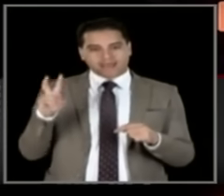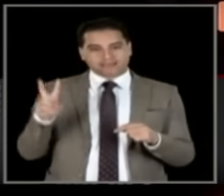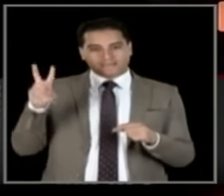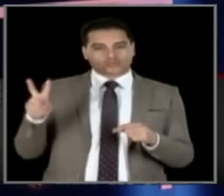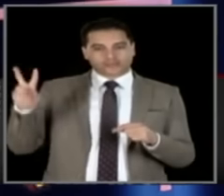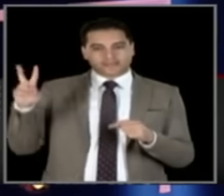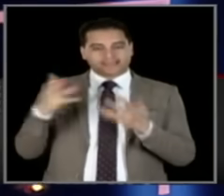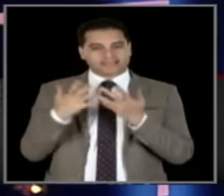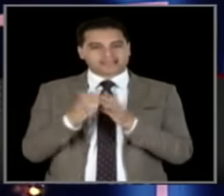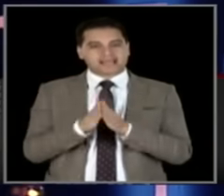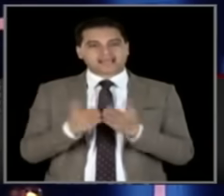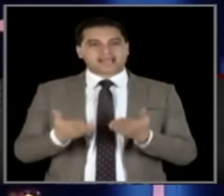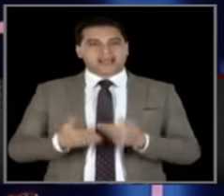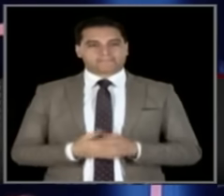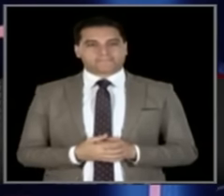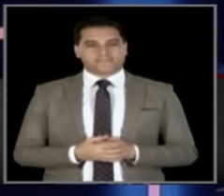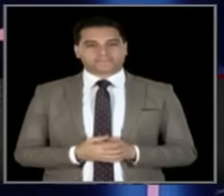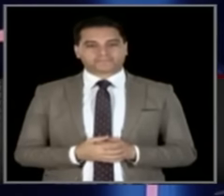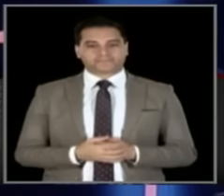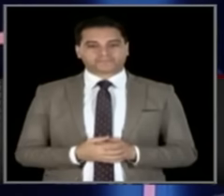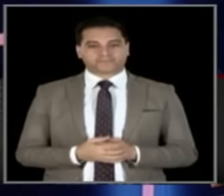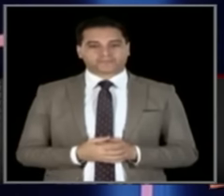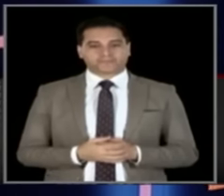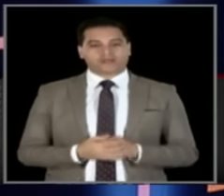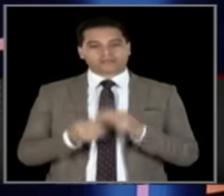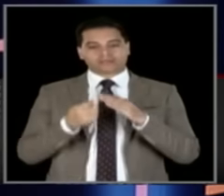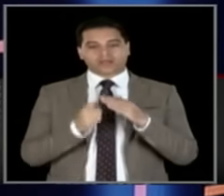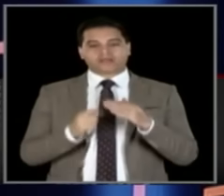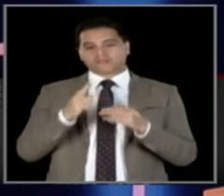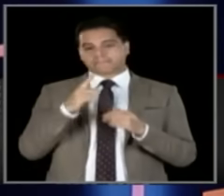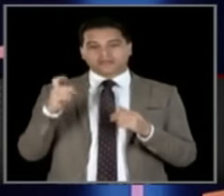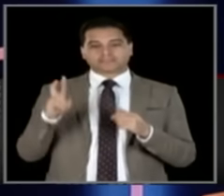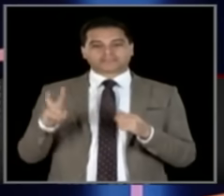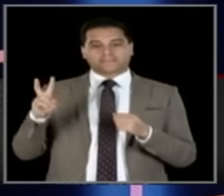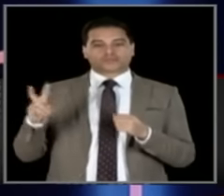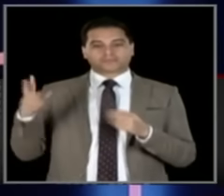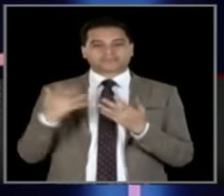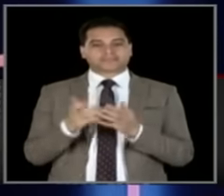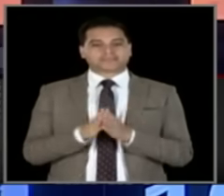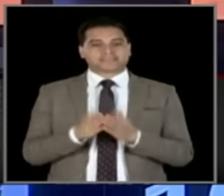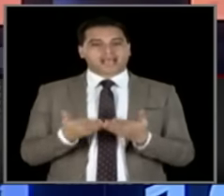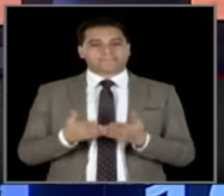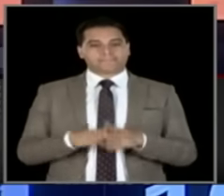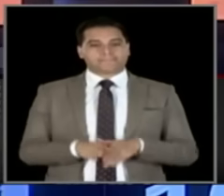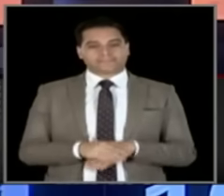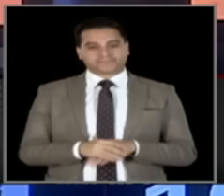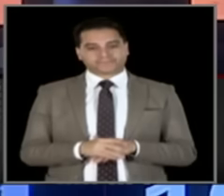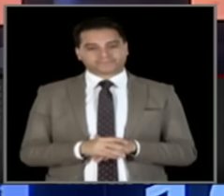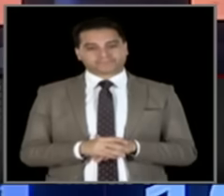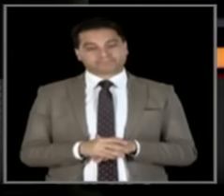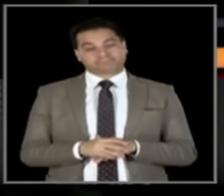ناقص 177 يساوي كام؟ ناقص كام؟ ناقص 177 يساوي كام؟